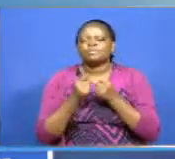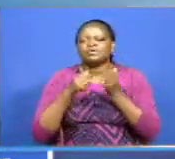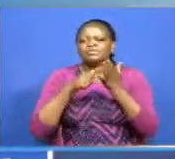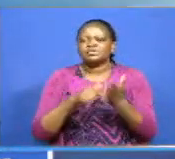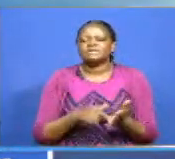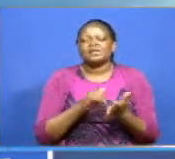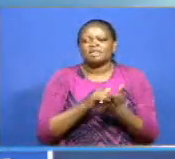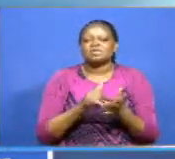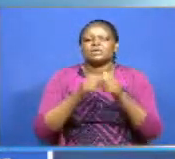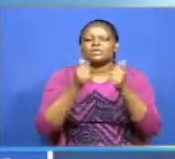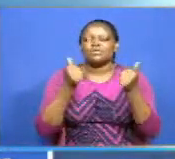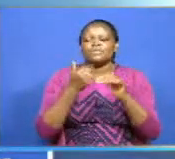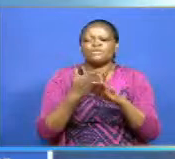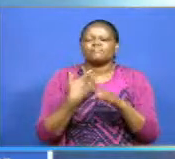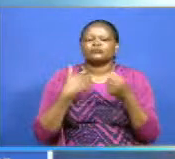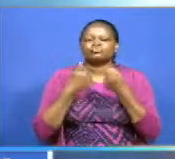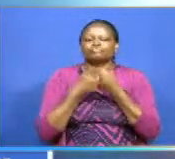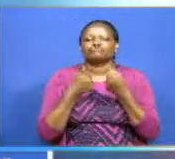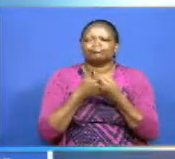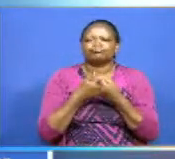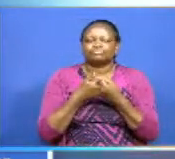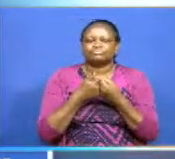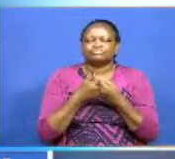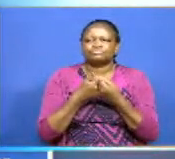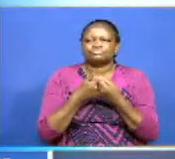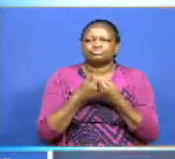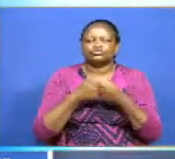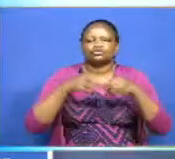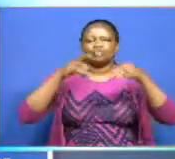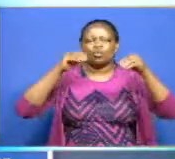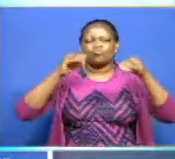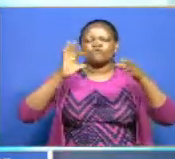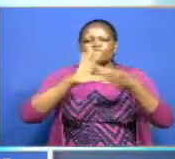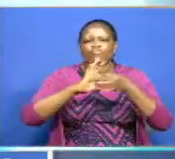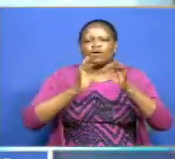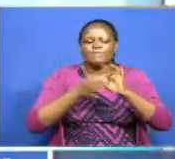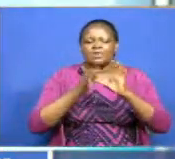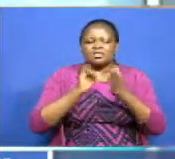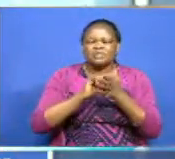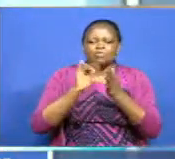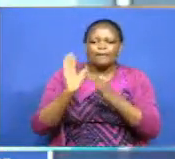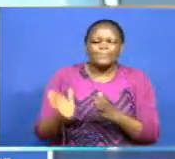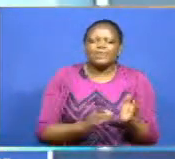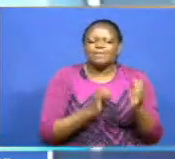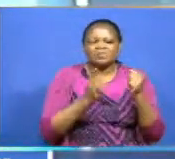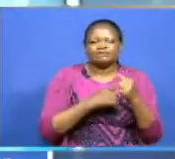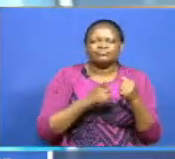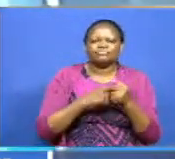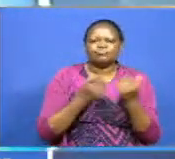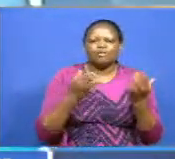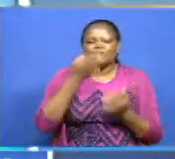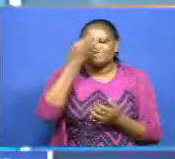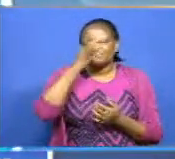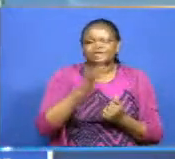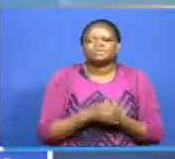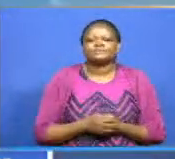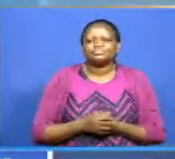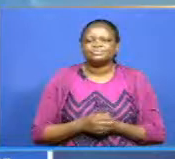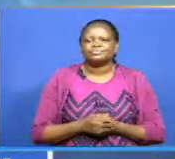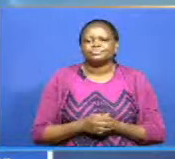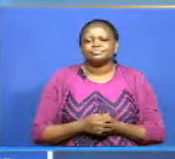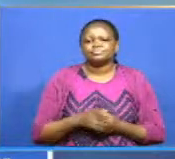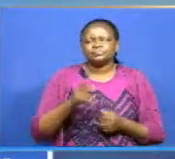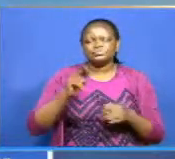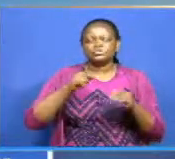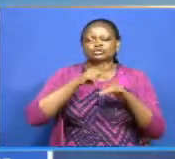wako imara kabla ya michuano ya kufuzu kwa michezo ya Olimpiki itakayoandaliwa mwezi Juni nchini Ufaransa. Timu hiyo ya taifa